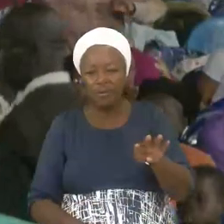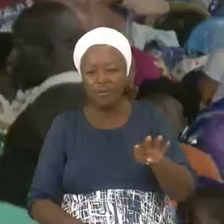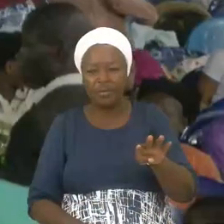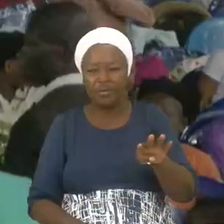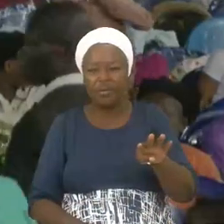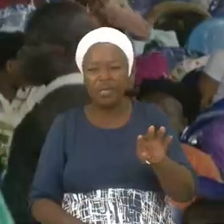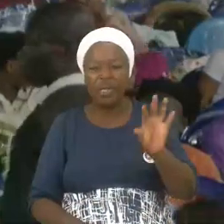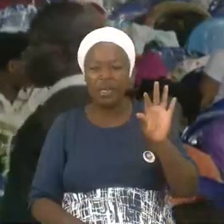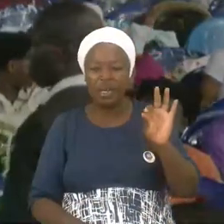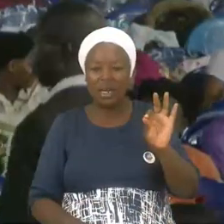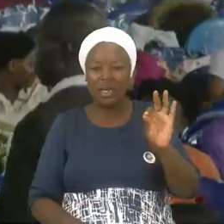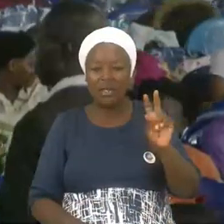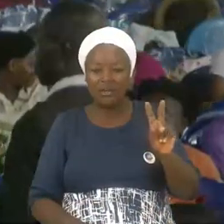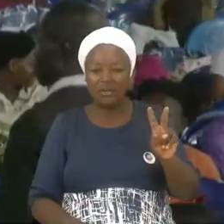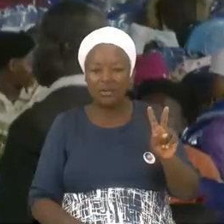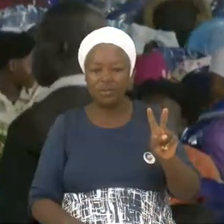54